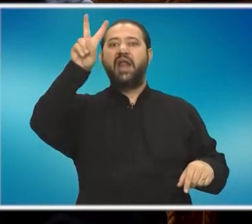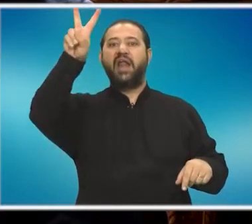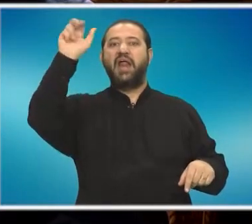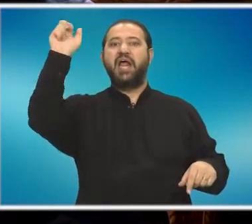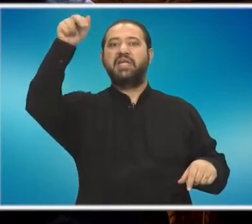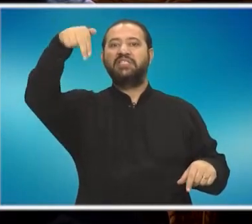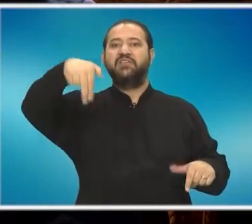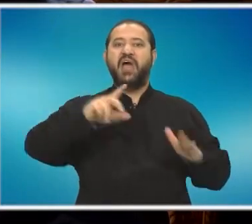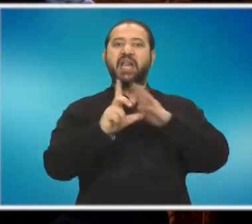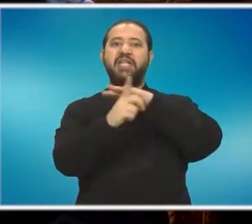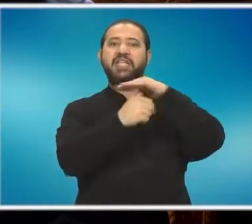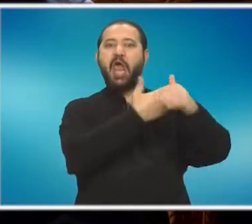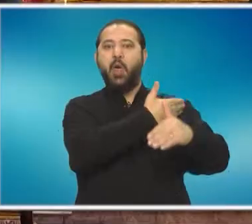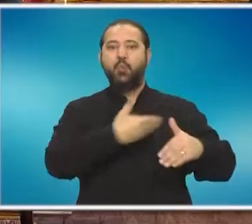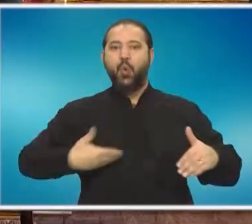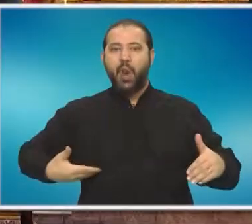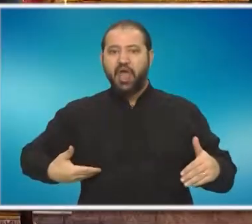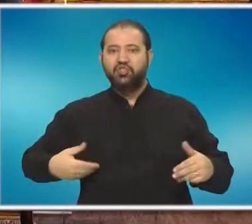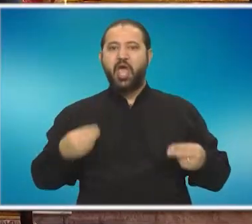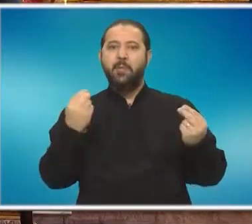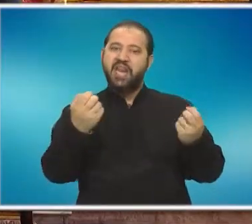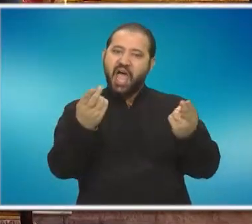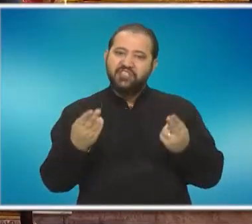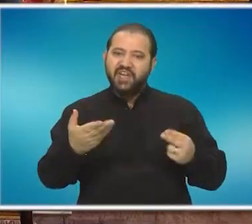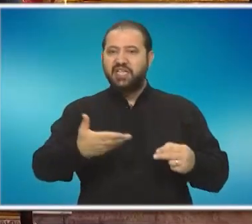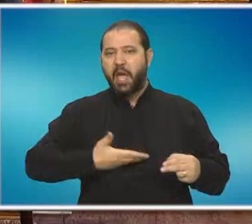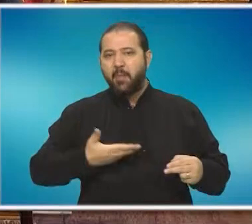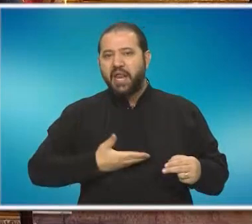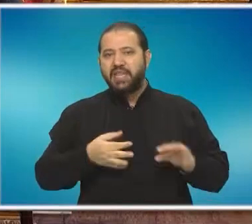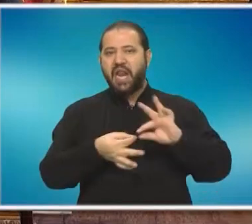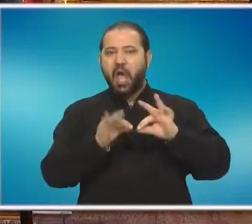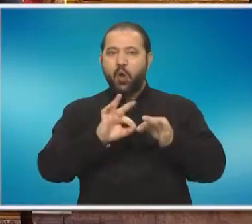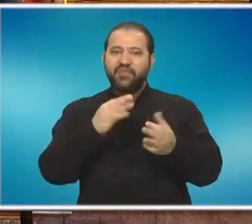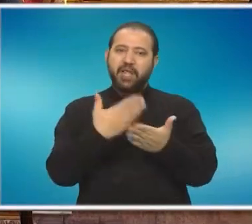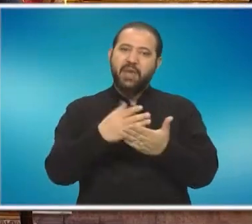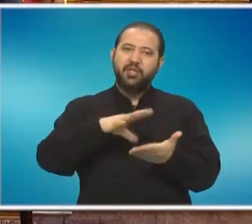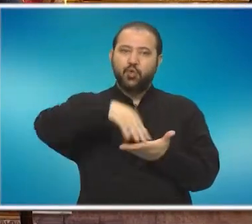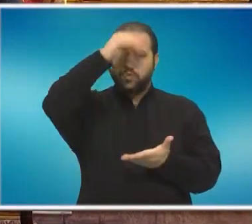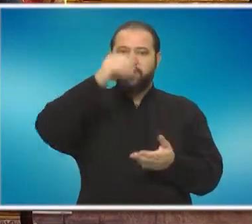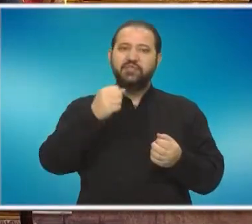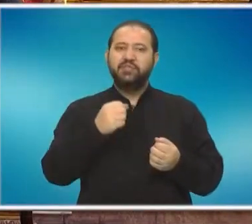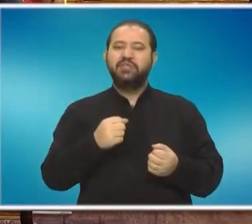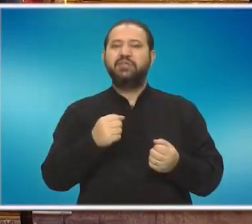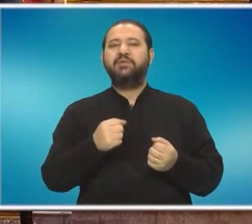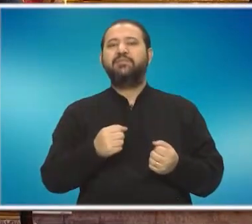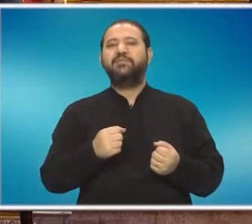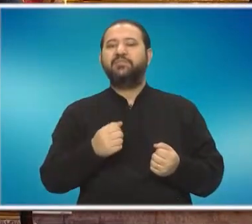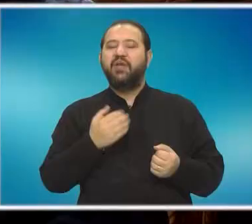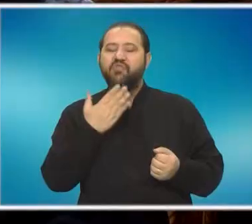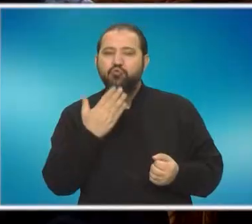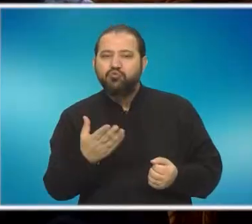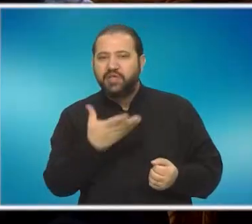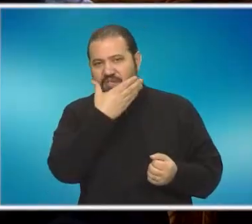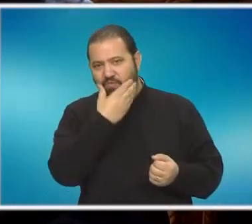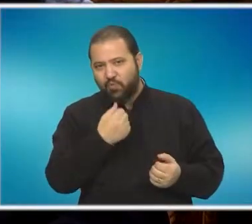din cartierul bucureștean Rahova. Părinte, bine ați venit la Cuvânt pentru Suflet și vă mulțumim că ați acceptat invitația noastră.